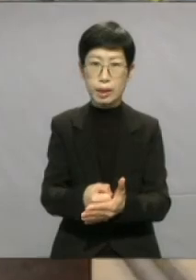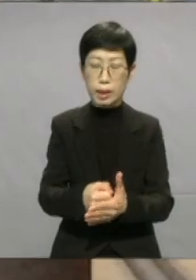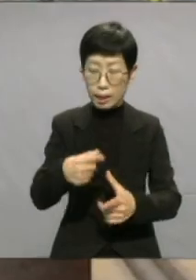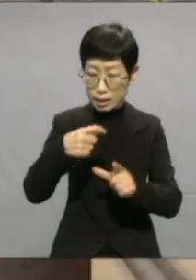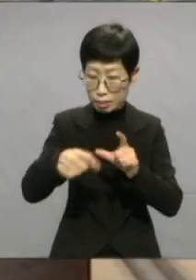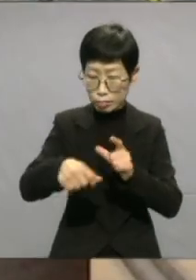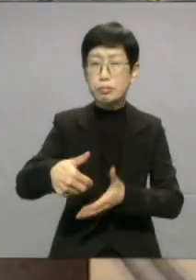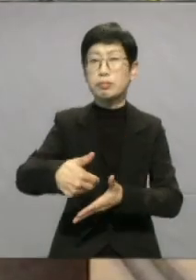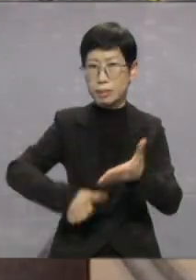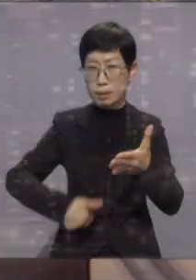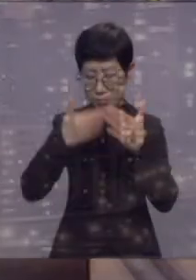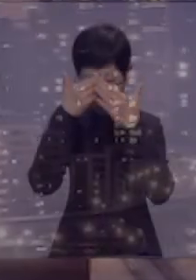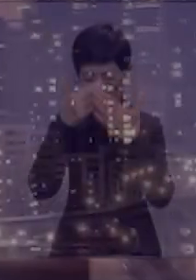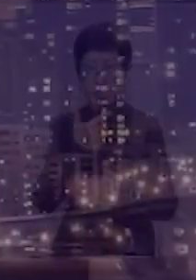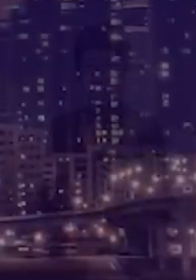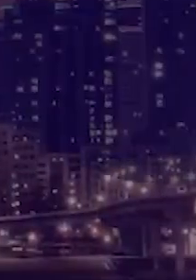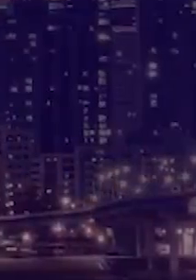예외로 둔 바 있습니다